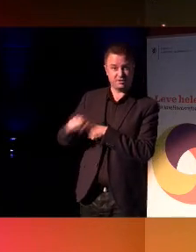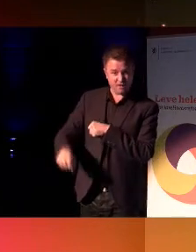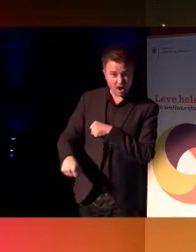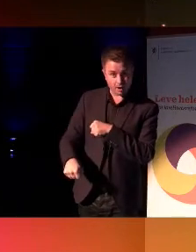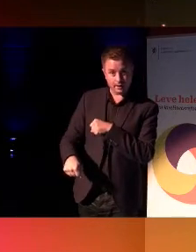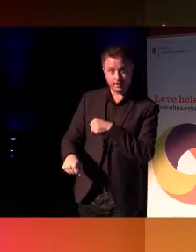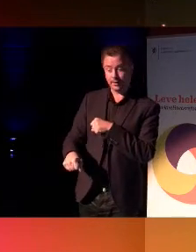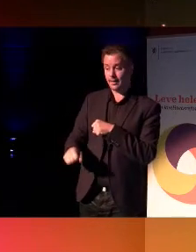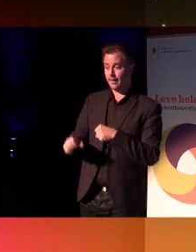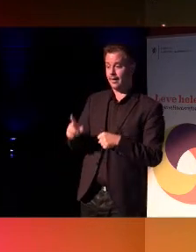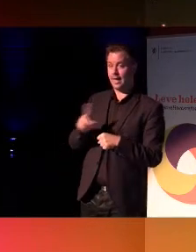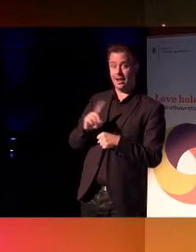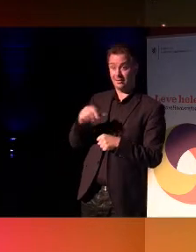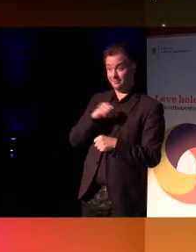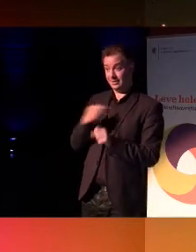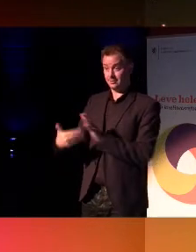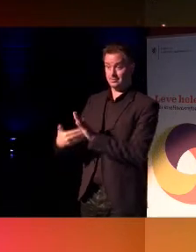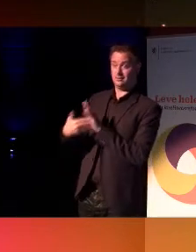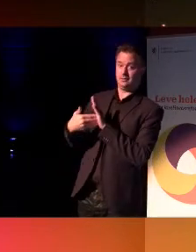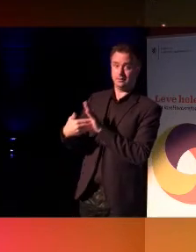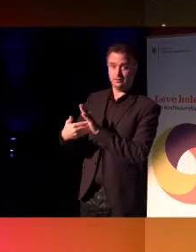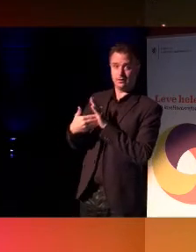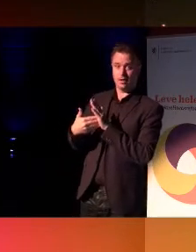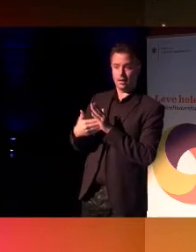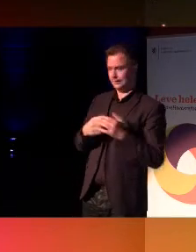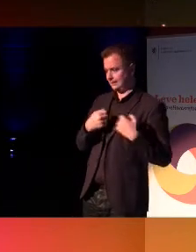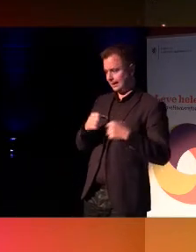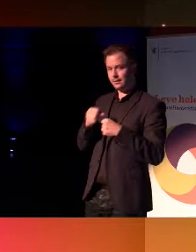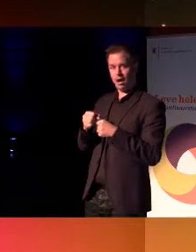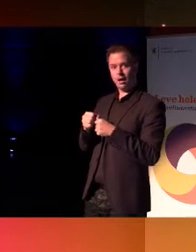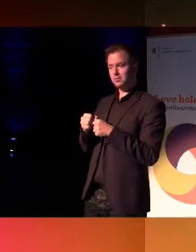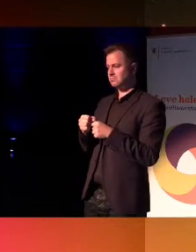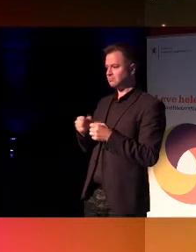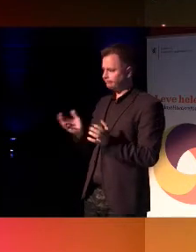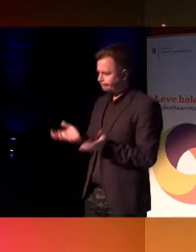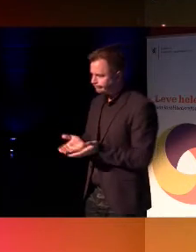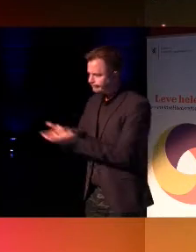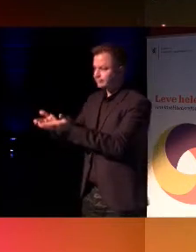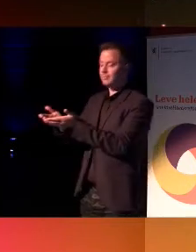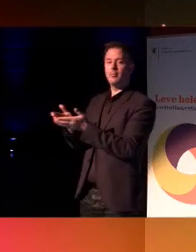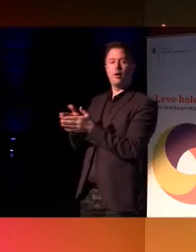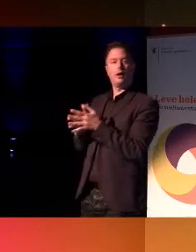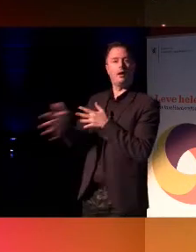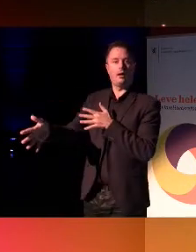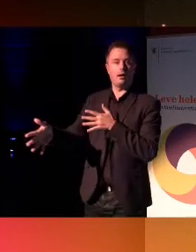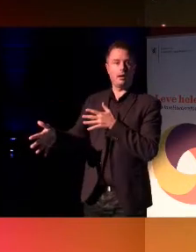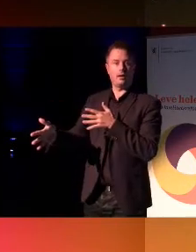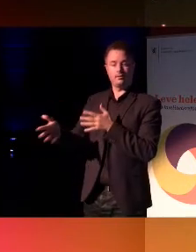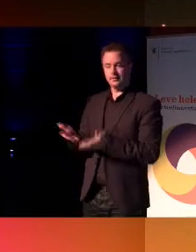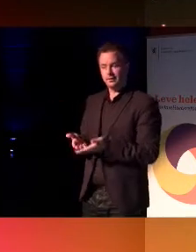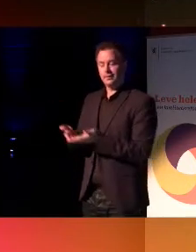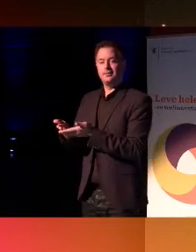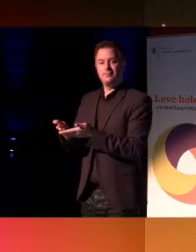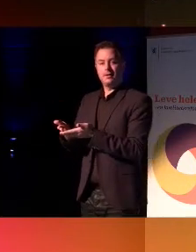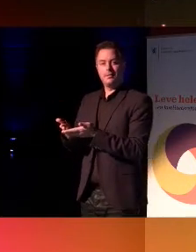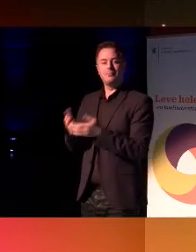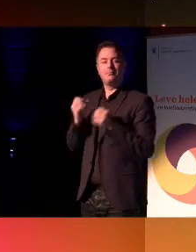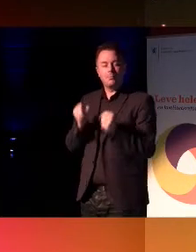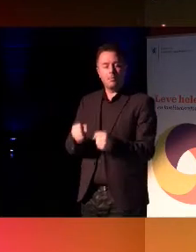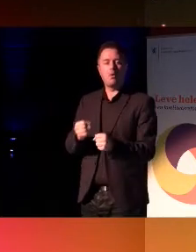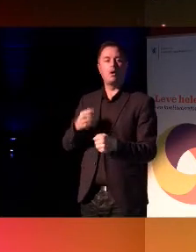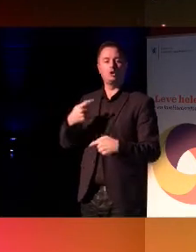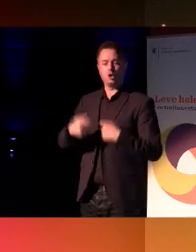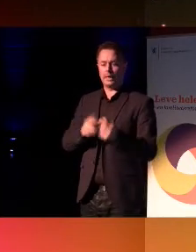eller overvinne motstand, de nødvendig for også å gi god helsehjelp. Men dette må være gjort på en